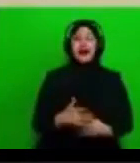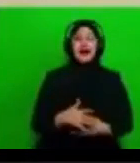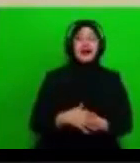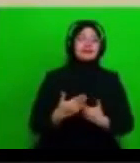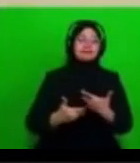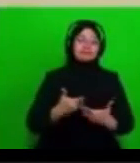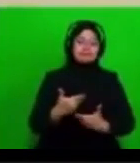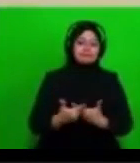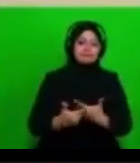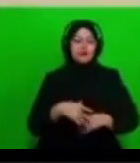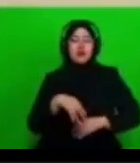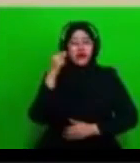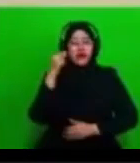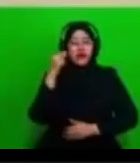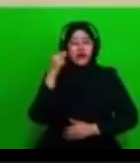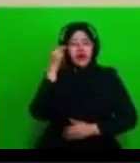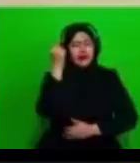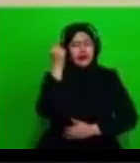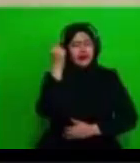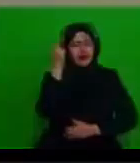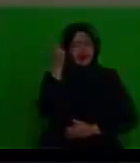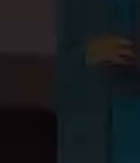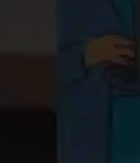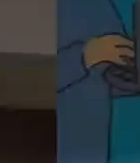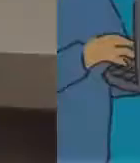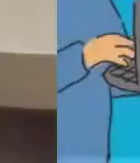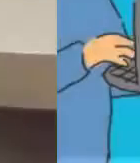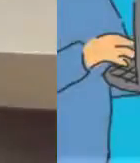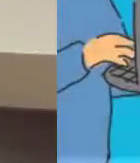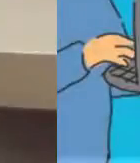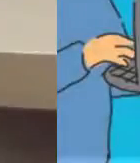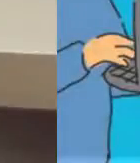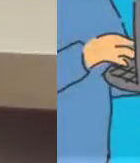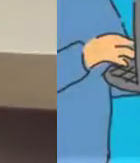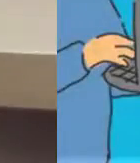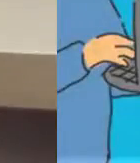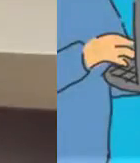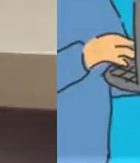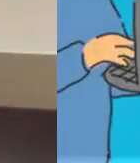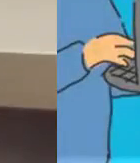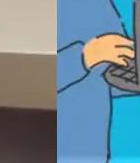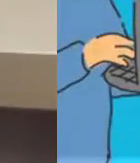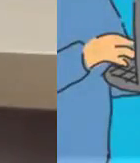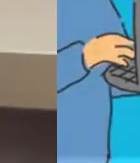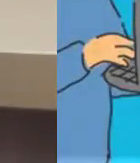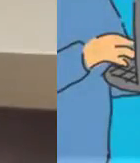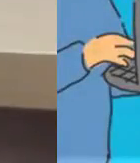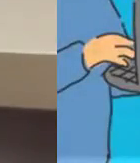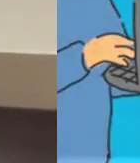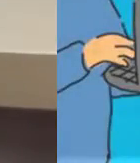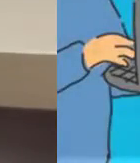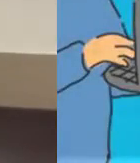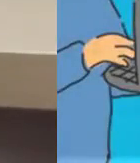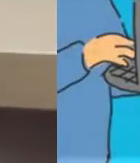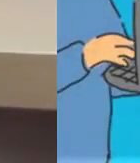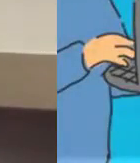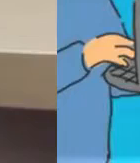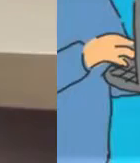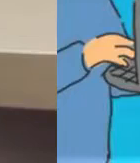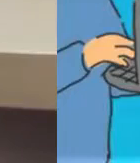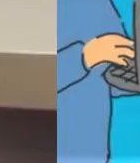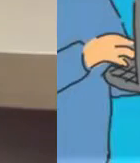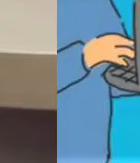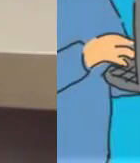pembelajaran, kreativitas, dan sebagainya. Baik. Dan izin, Pak Wiki, kan kita akan berlanjut ke pertanyaan kedua, namun sebelumnya